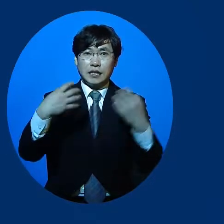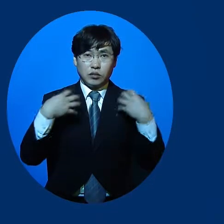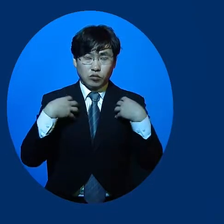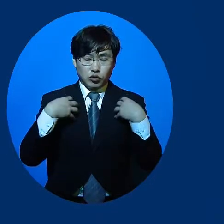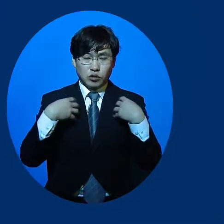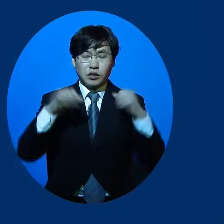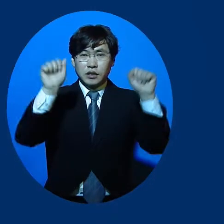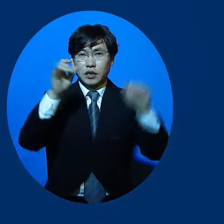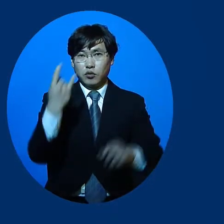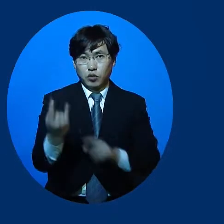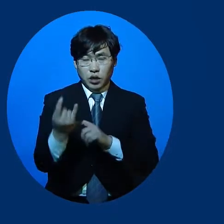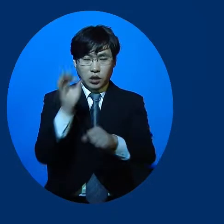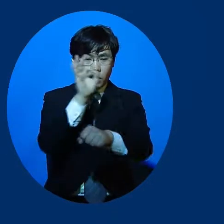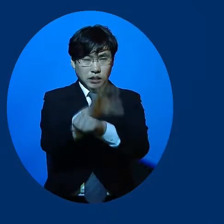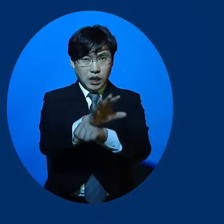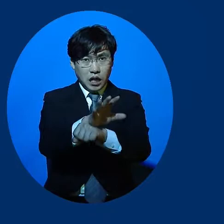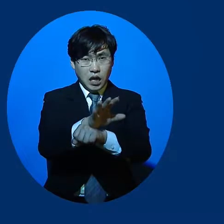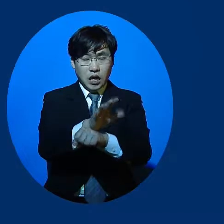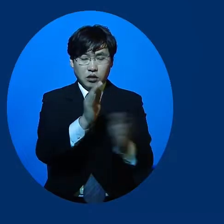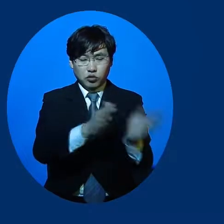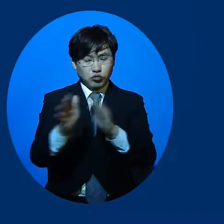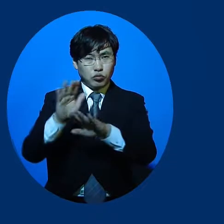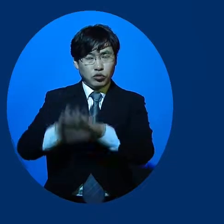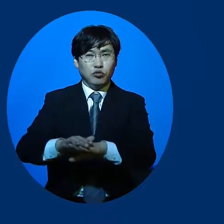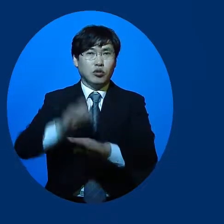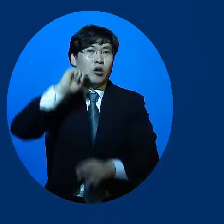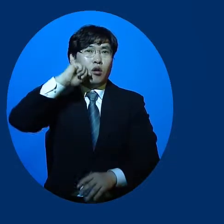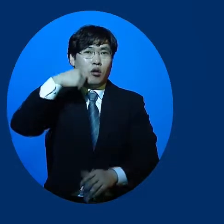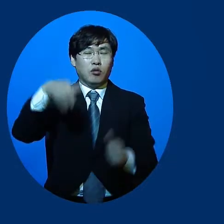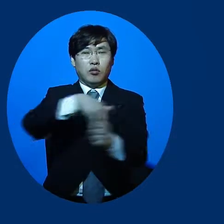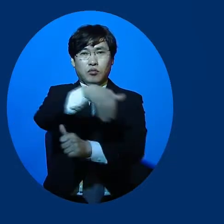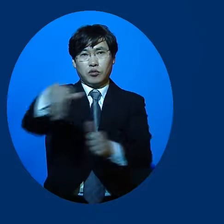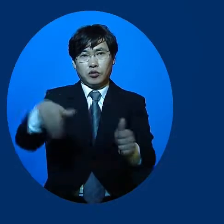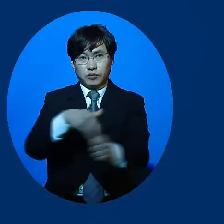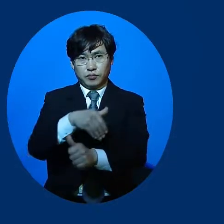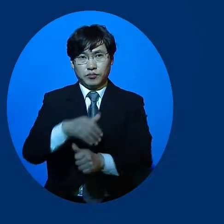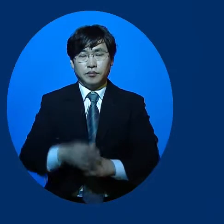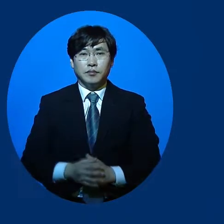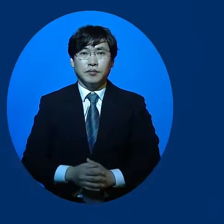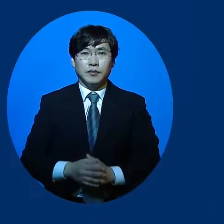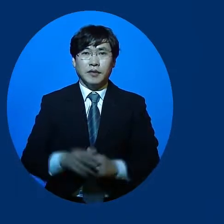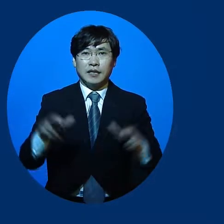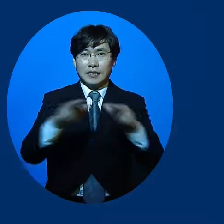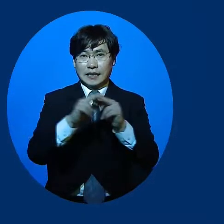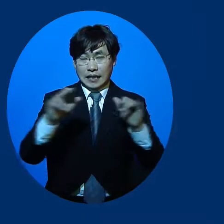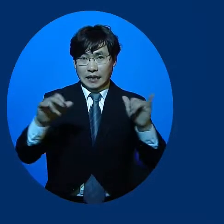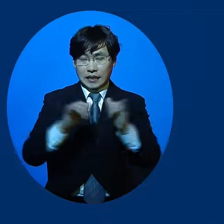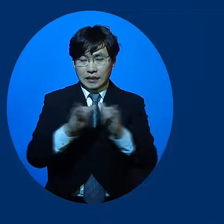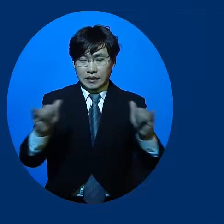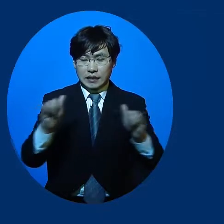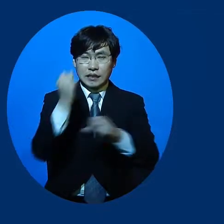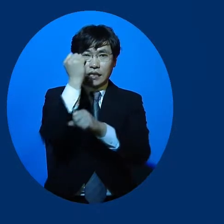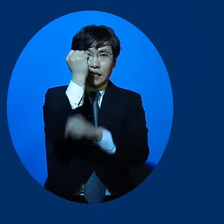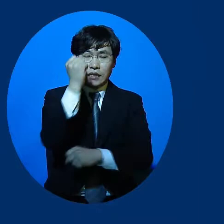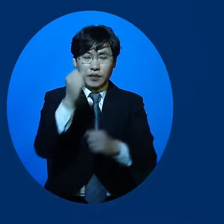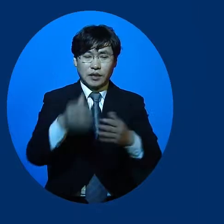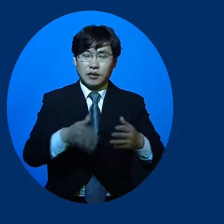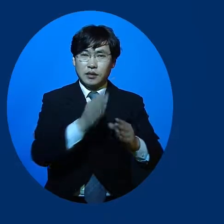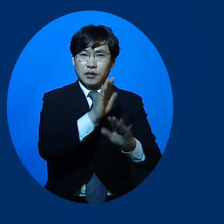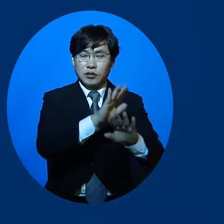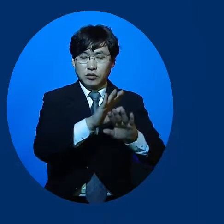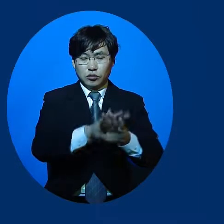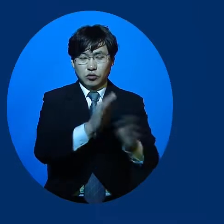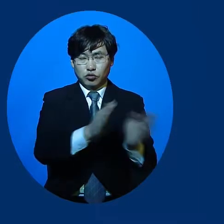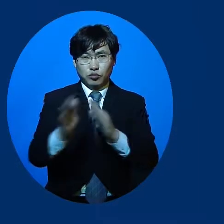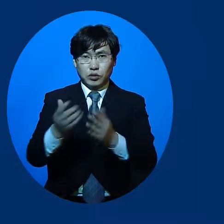체육회에서 구비하기가 곤란한 실정입니다. 따라서 장애인 생활체육의 기반 조성과 저변